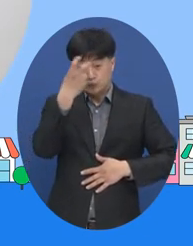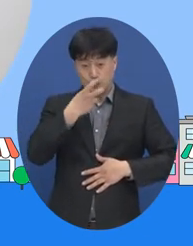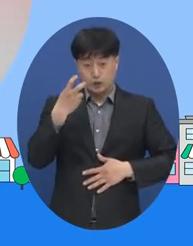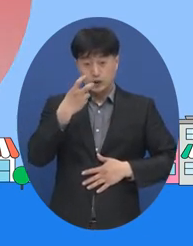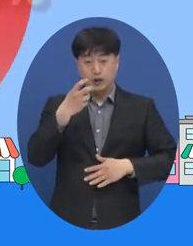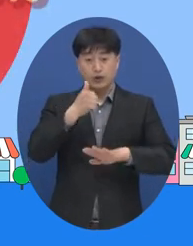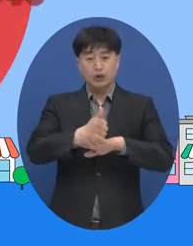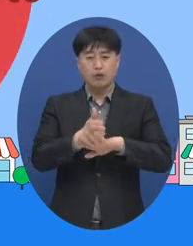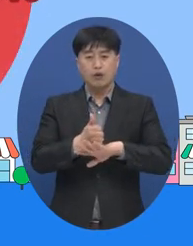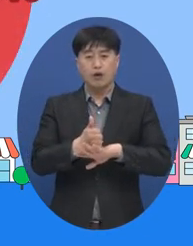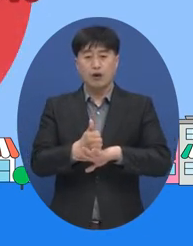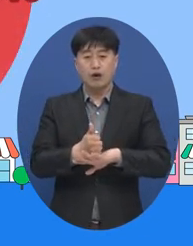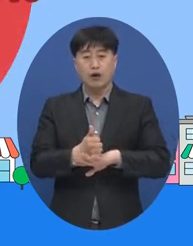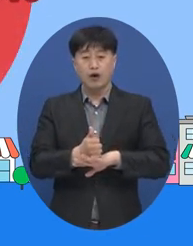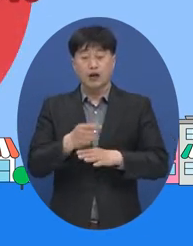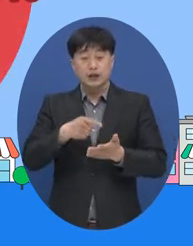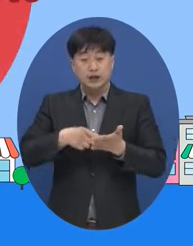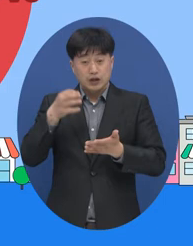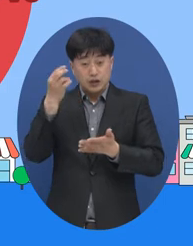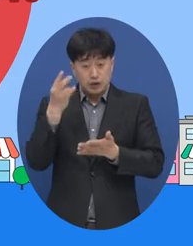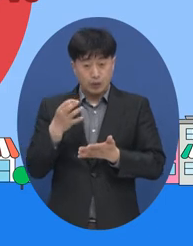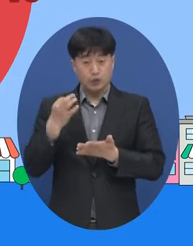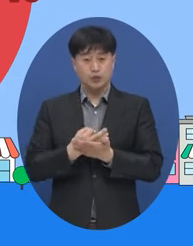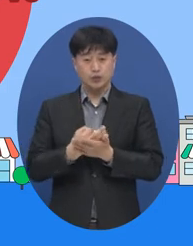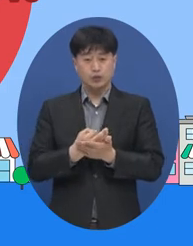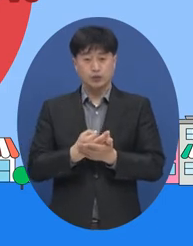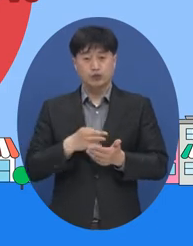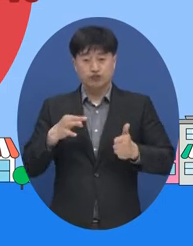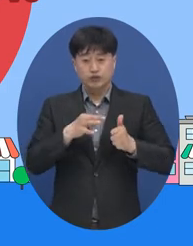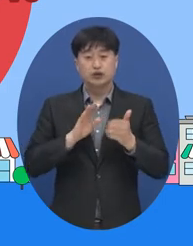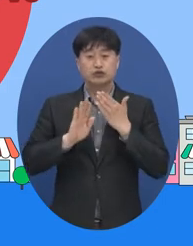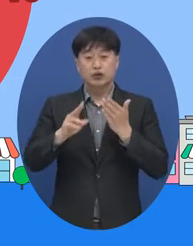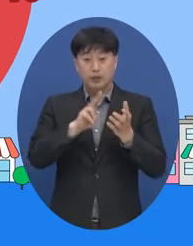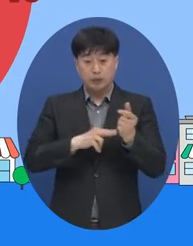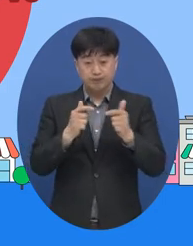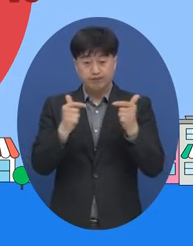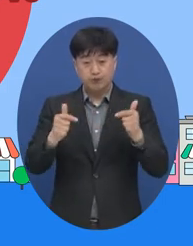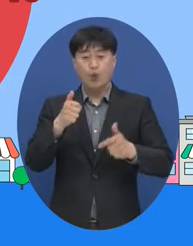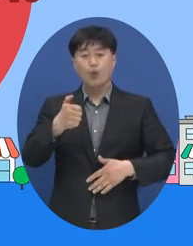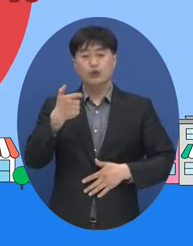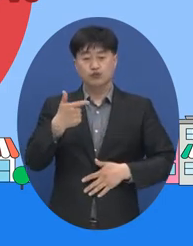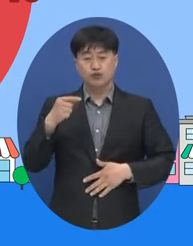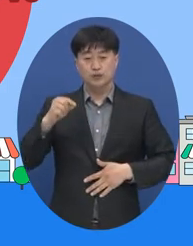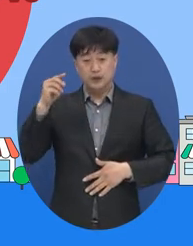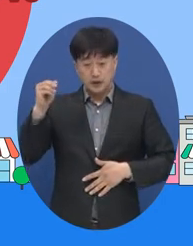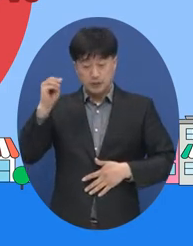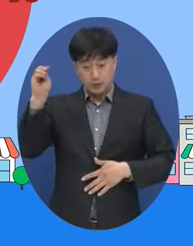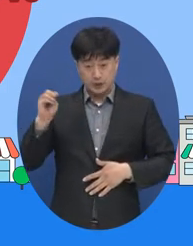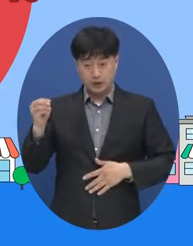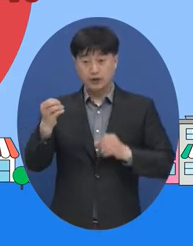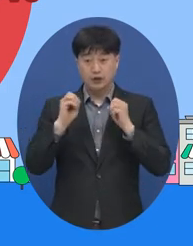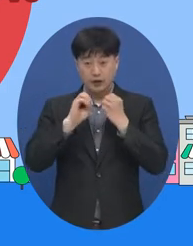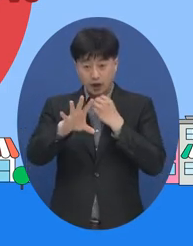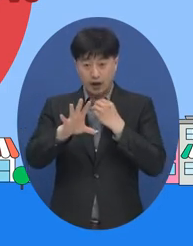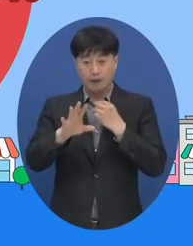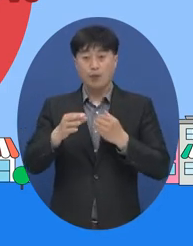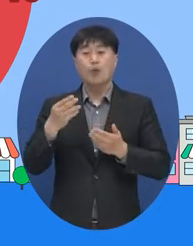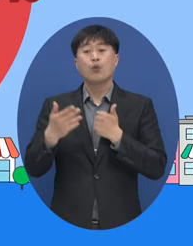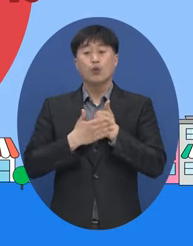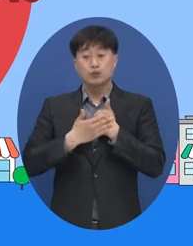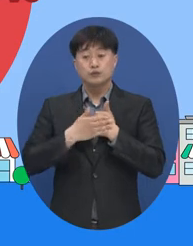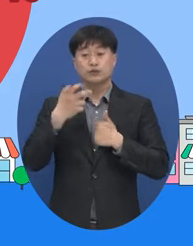설문조사에 따르면 재난기본소득 지급 이후 매출이 상승했다는 응답이 56.1%, 매출에 도움이 됐다는